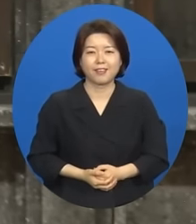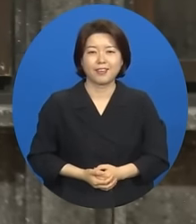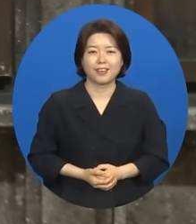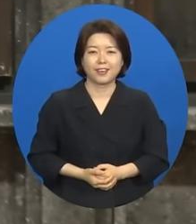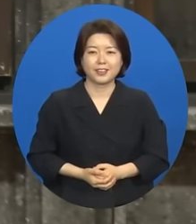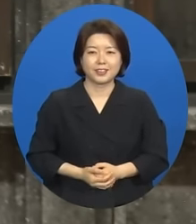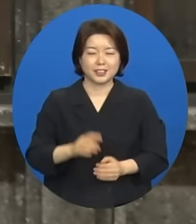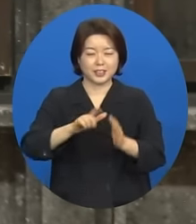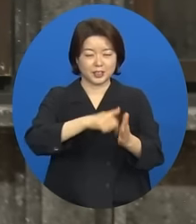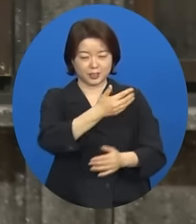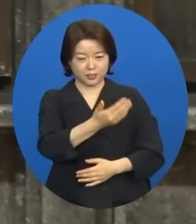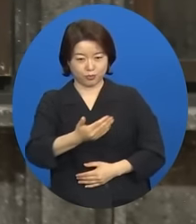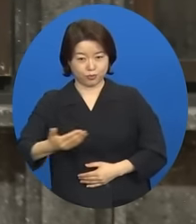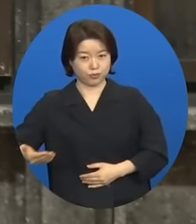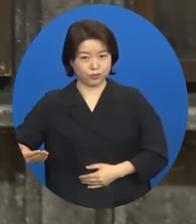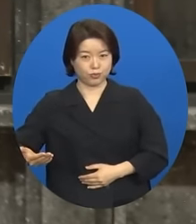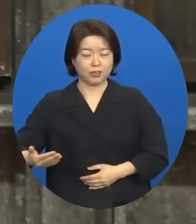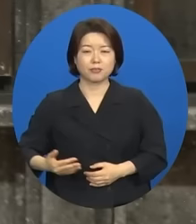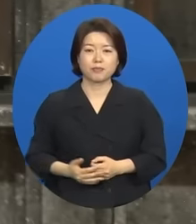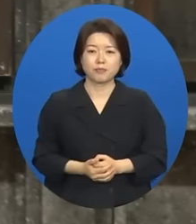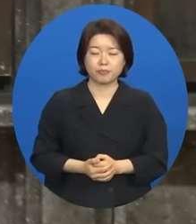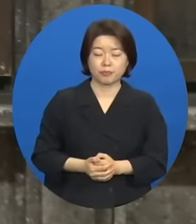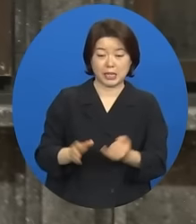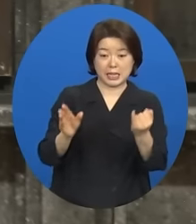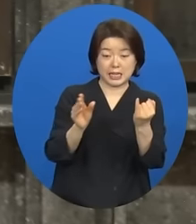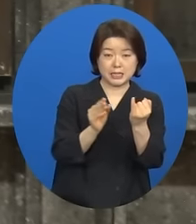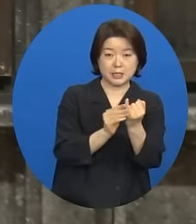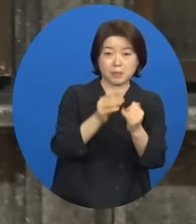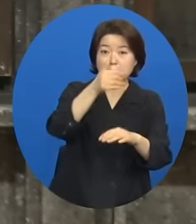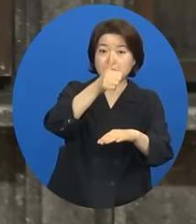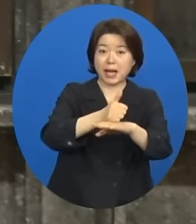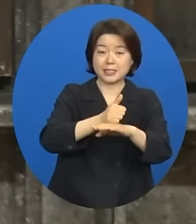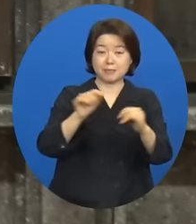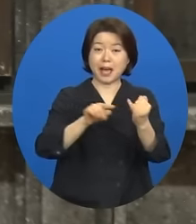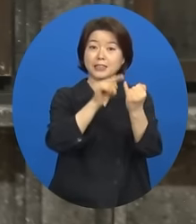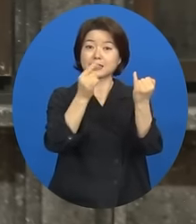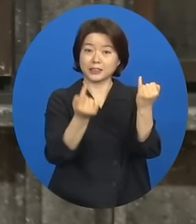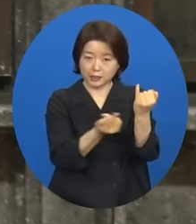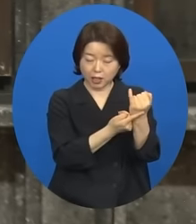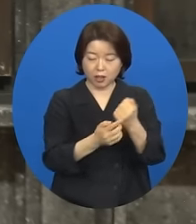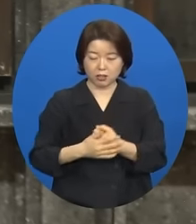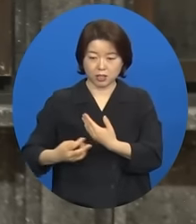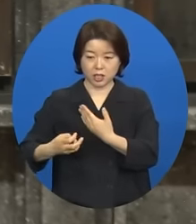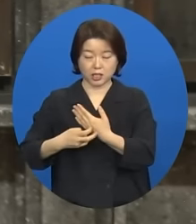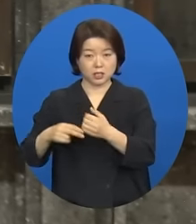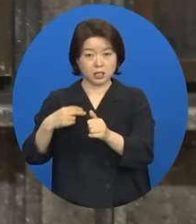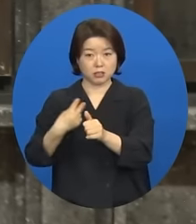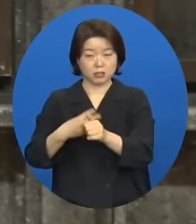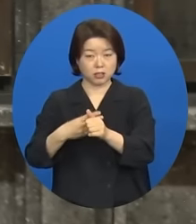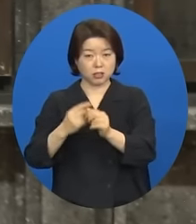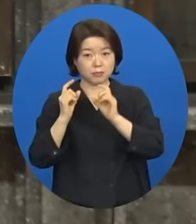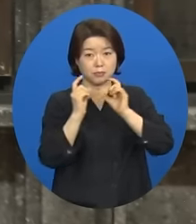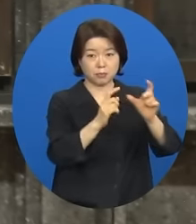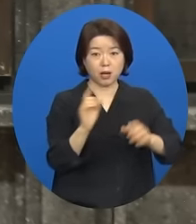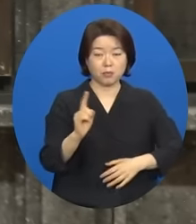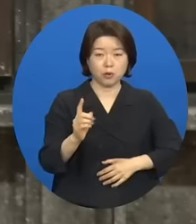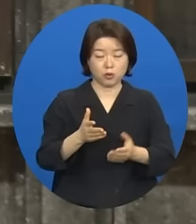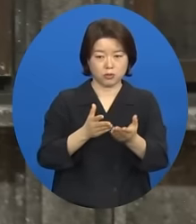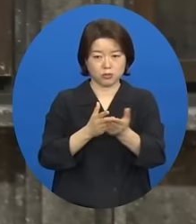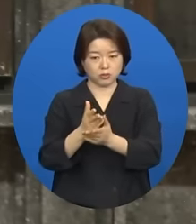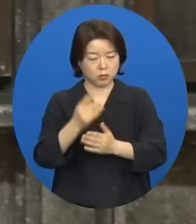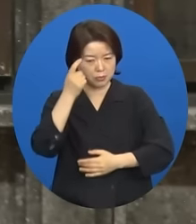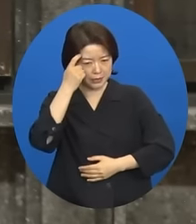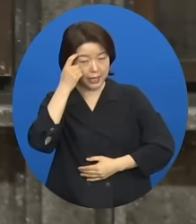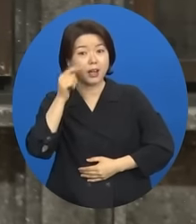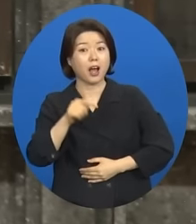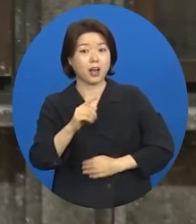이제 시간이 지났는데 임신 막판에 의사 선생님의 소견이 있잖아요. 전문가의